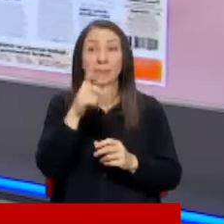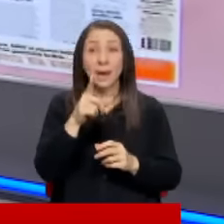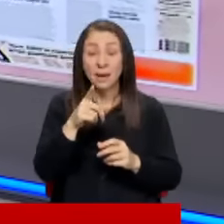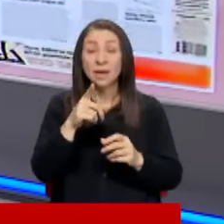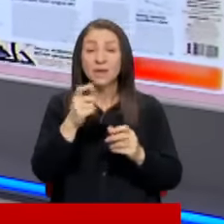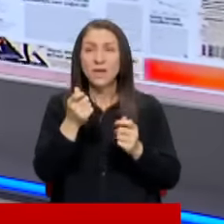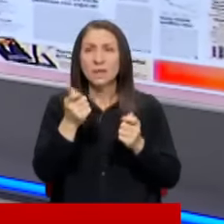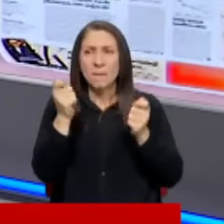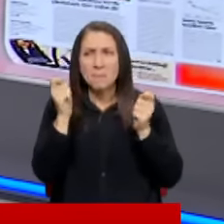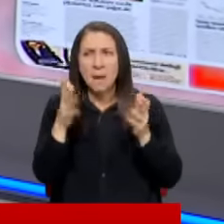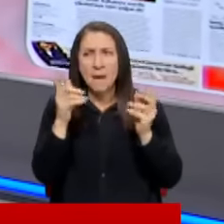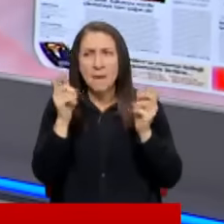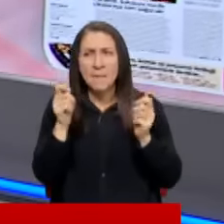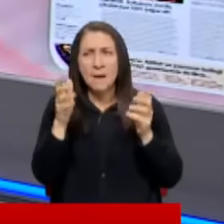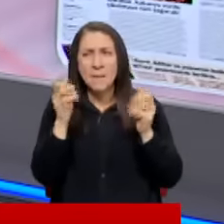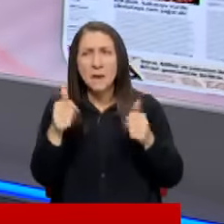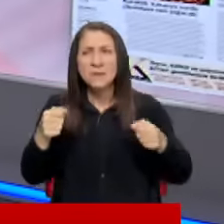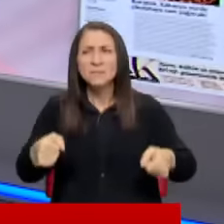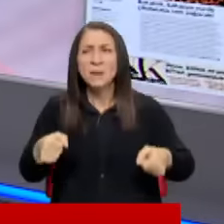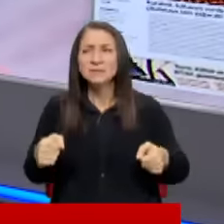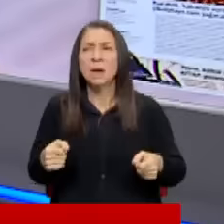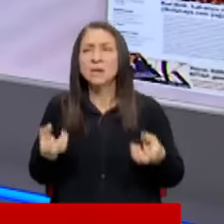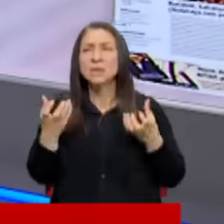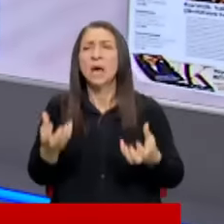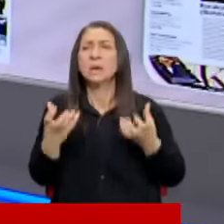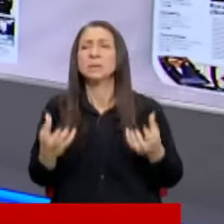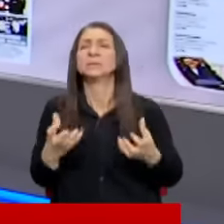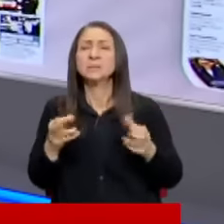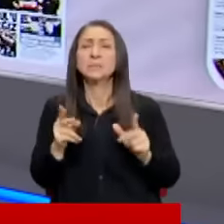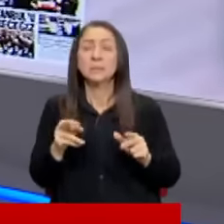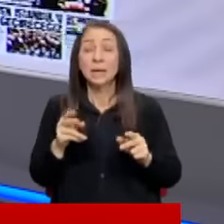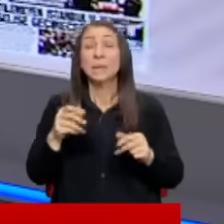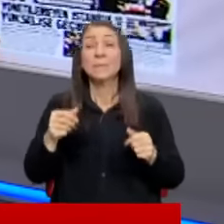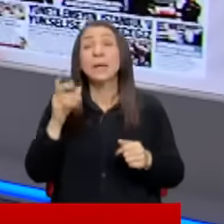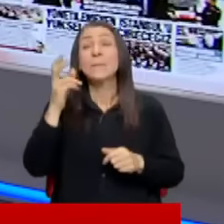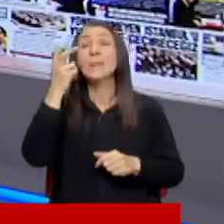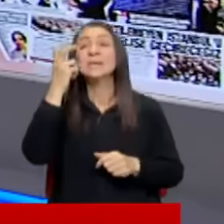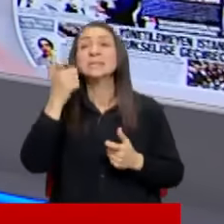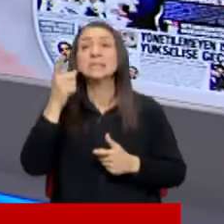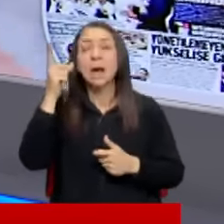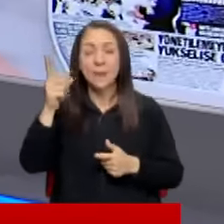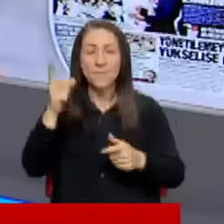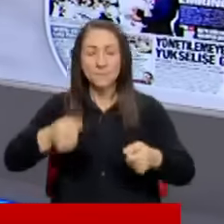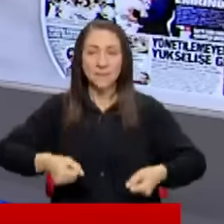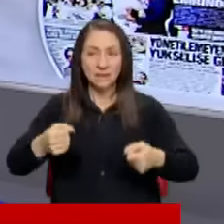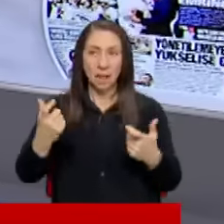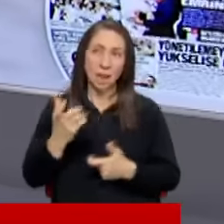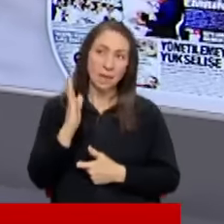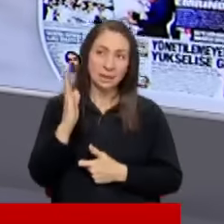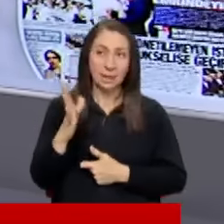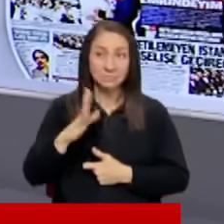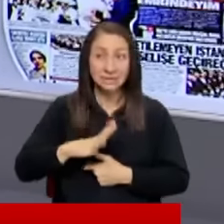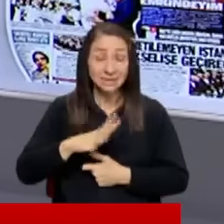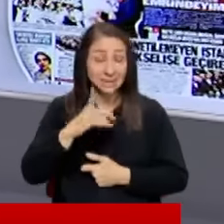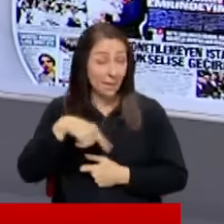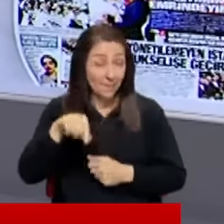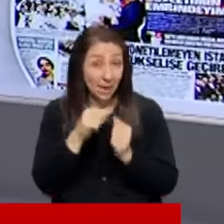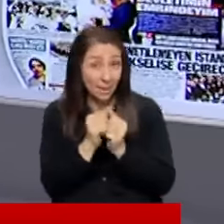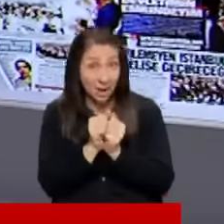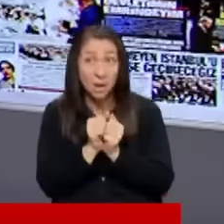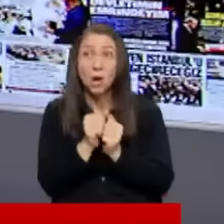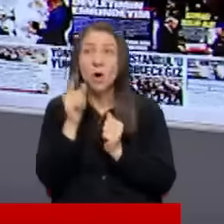Fiyatlar, ateş pahası, pazarlar, yangın yeri. Size bir pazar yerine götürelim mi? Manisa'da bir pazar yerine gidelim isterseniz hep